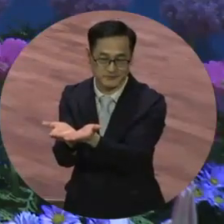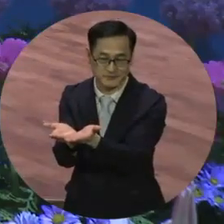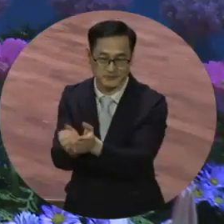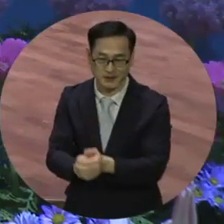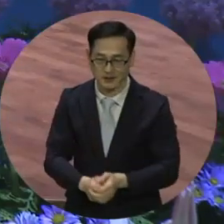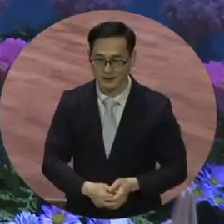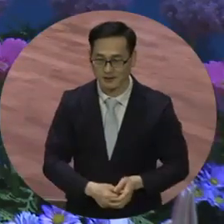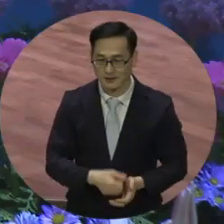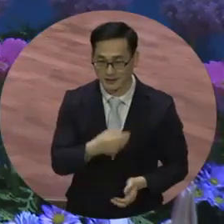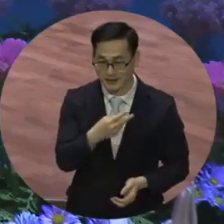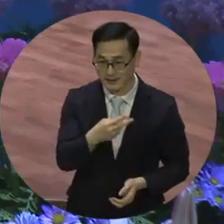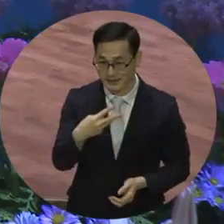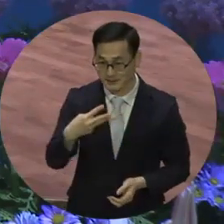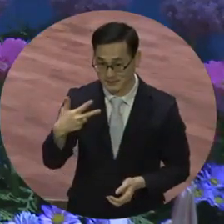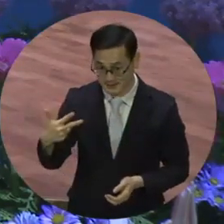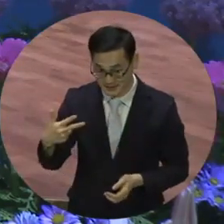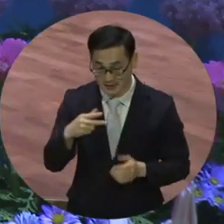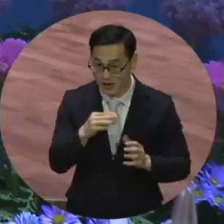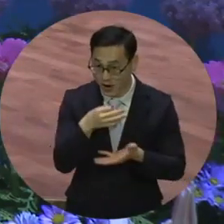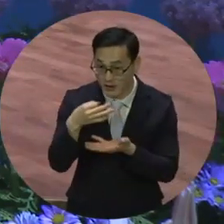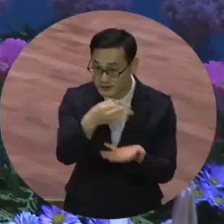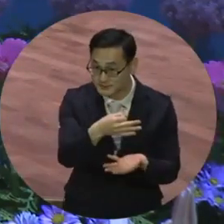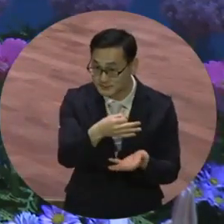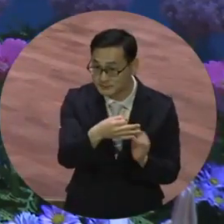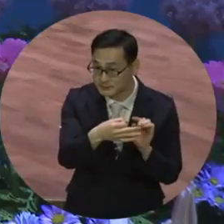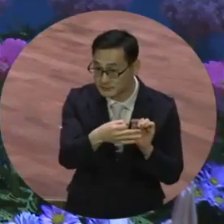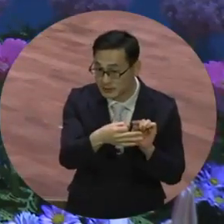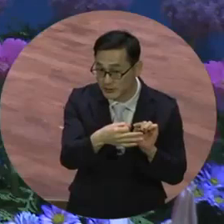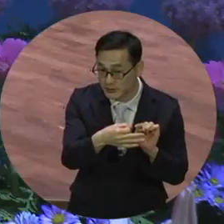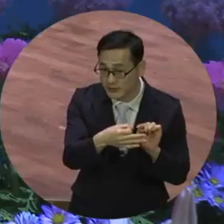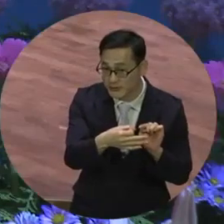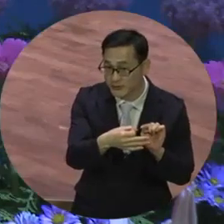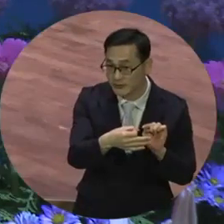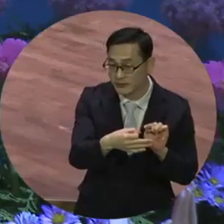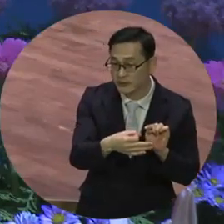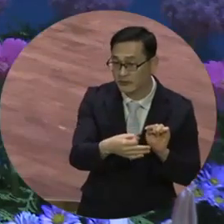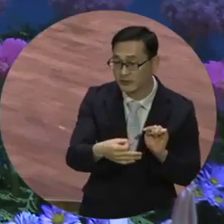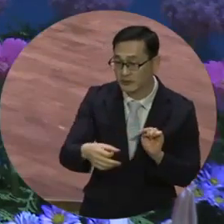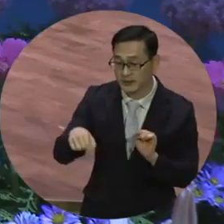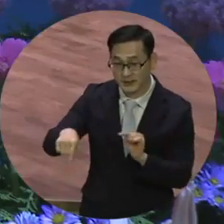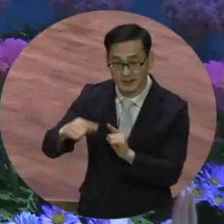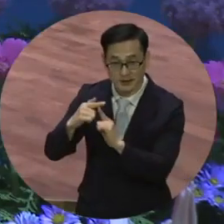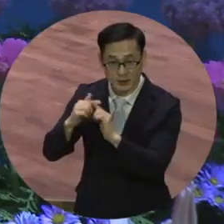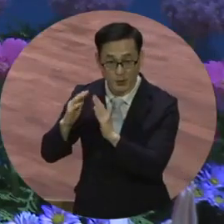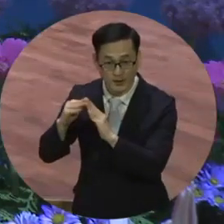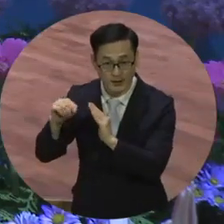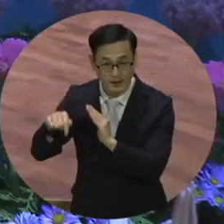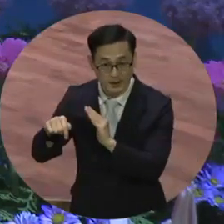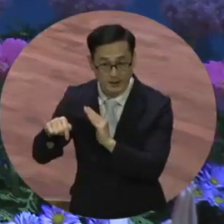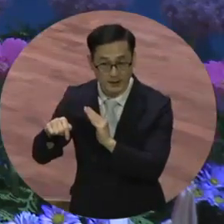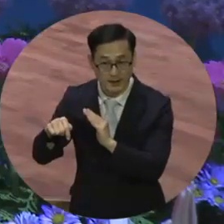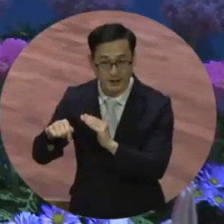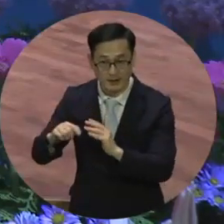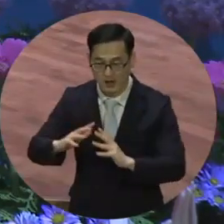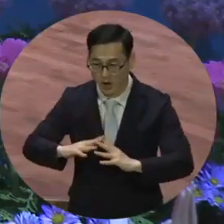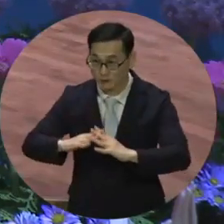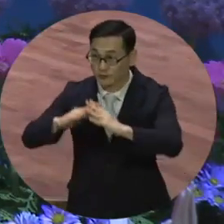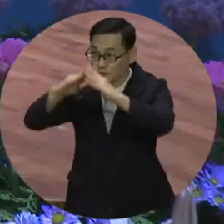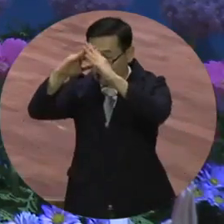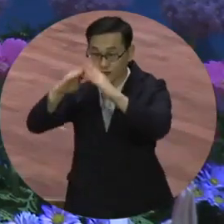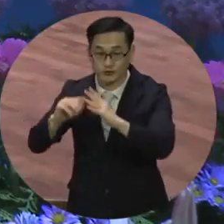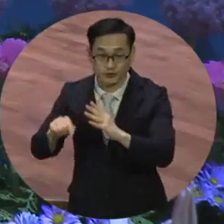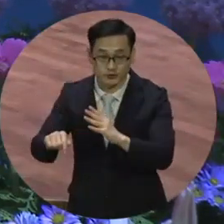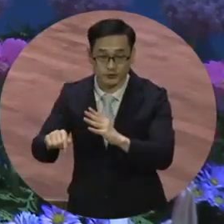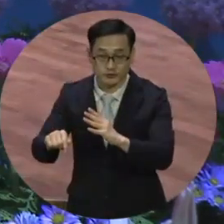237 서밋 헌금은요, 결국은 어떻게 되느냐? 이 예원교회 이 모든 건물들을 통해서